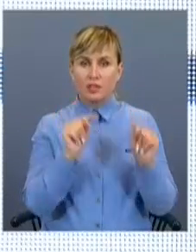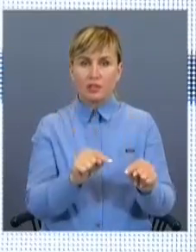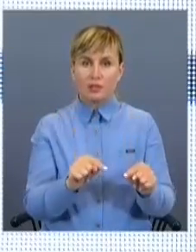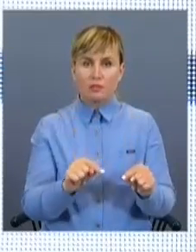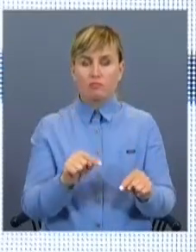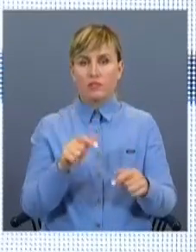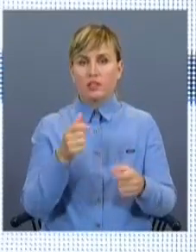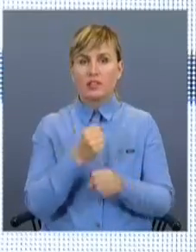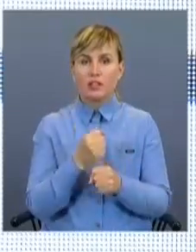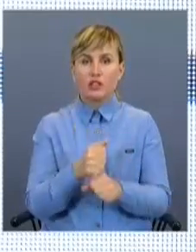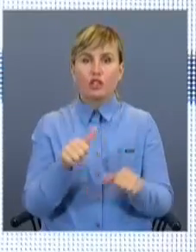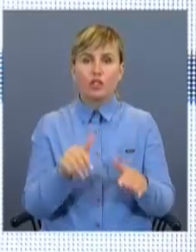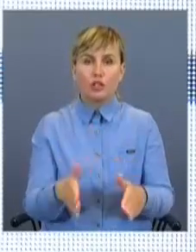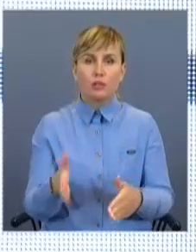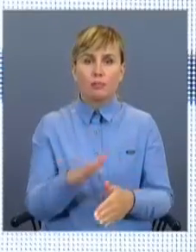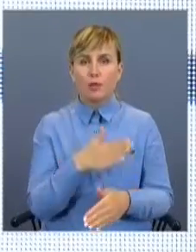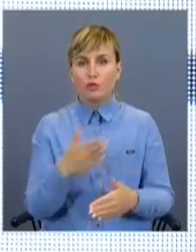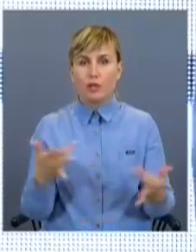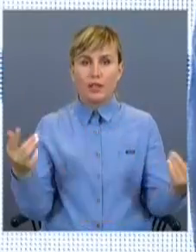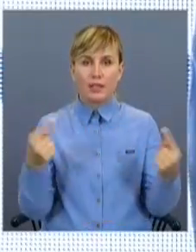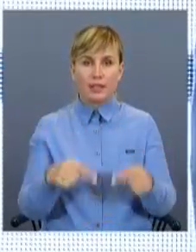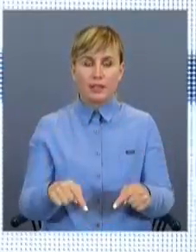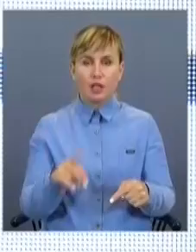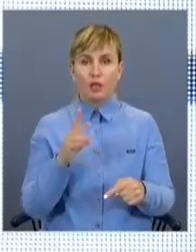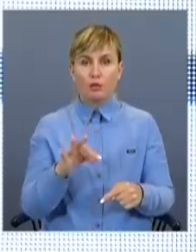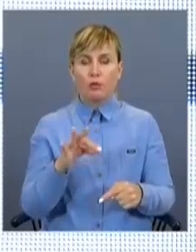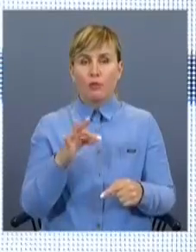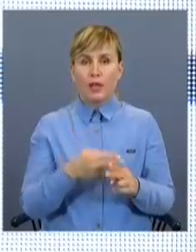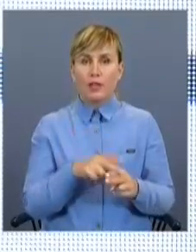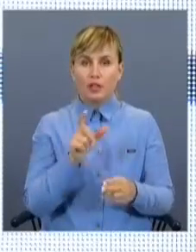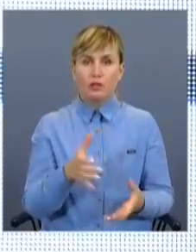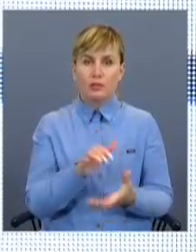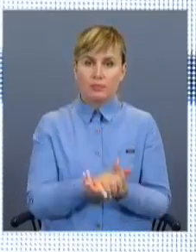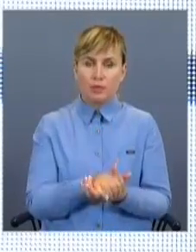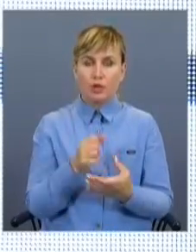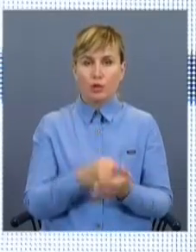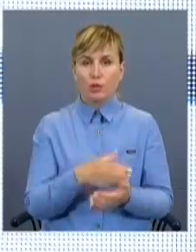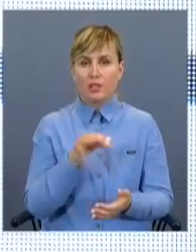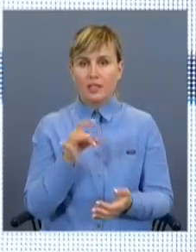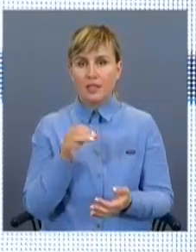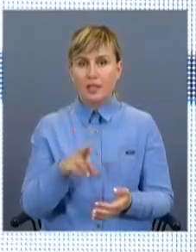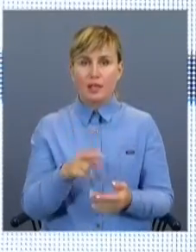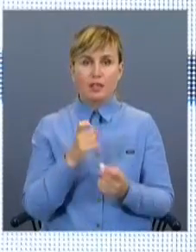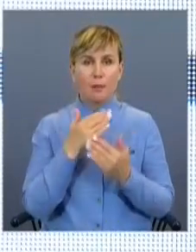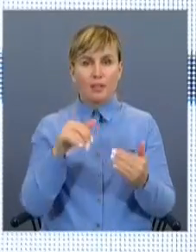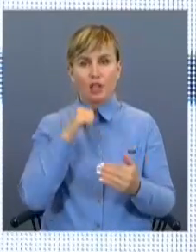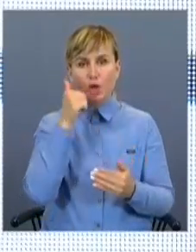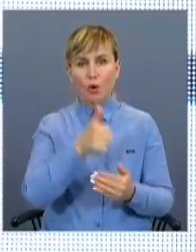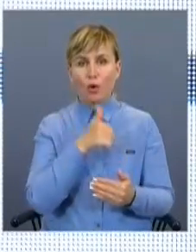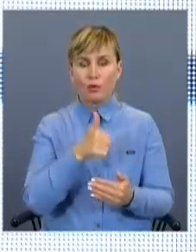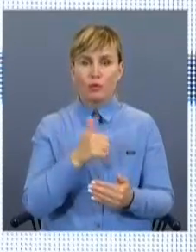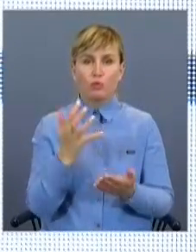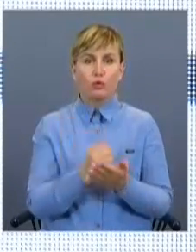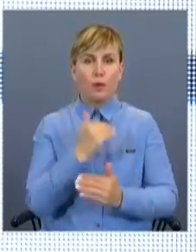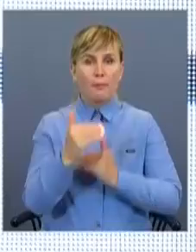в разрешении различных международных кризисов от Нагорного Карабаха до Сирии. За последние годы под успешным